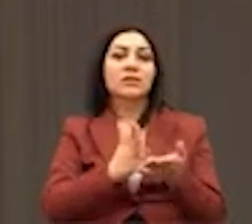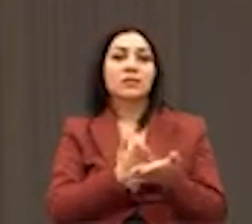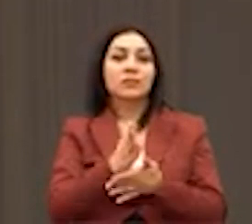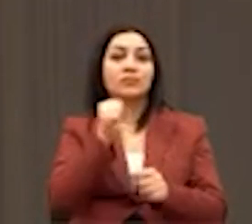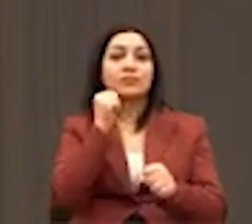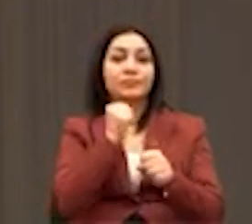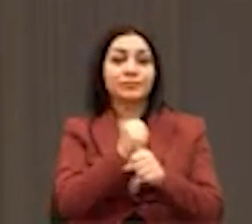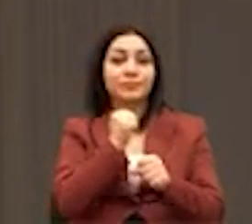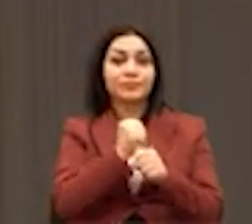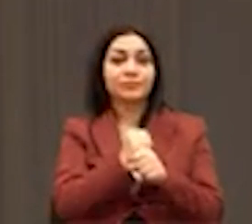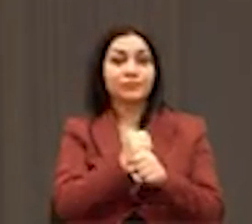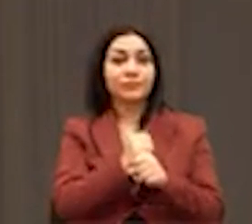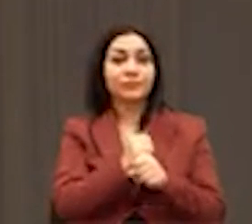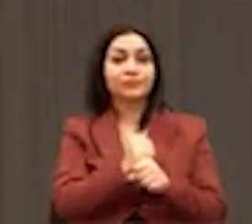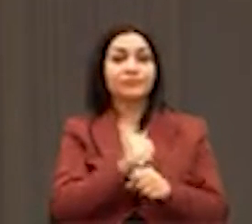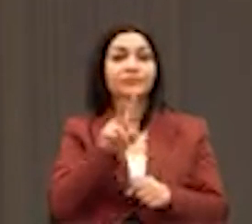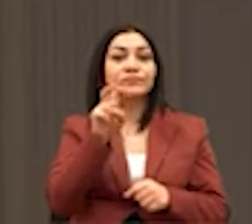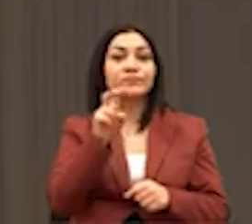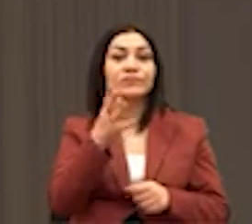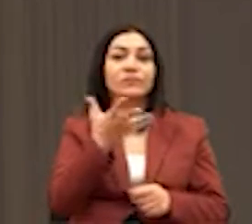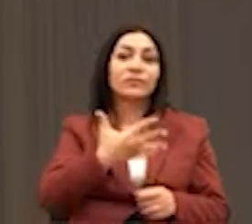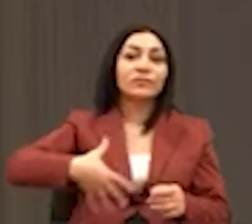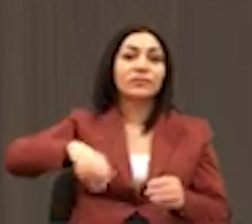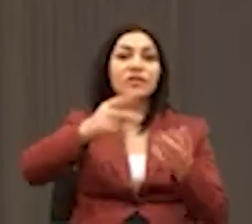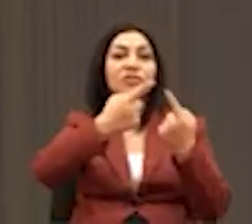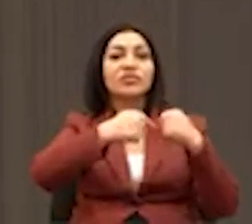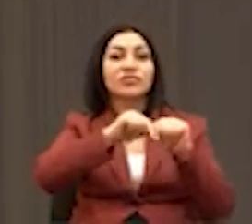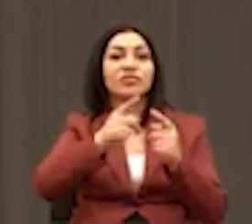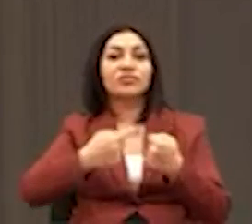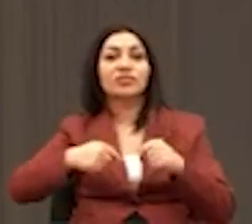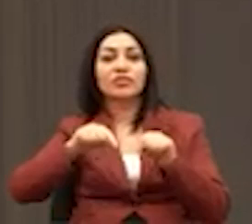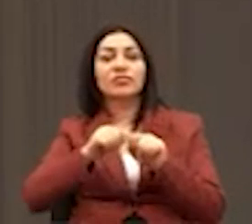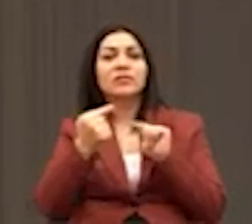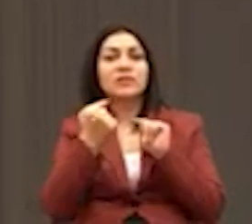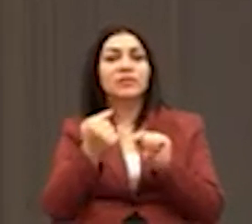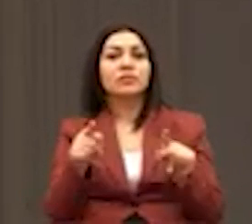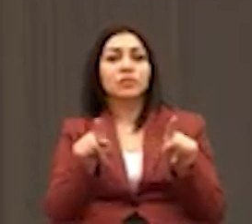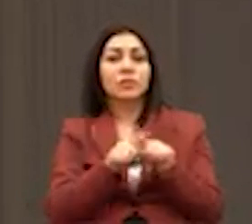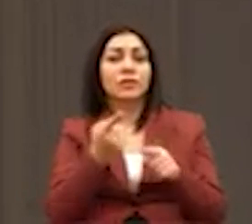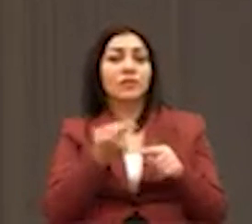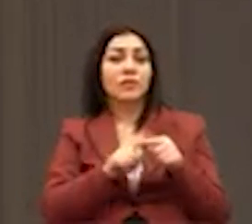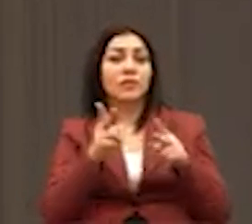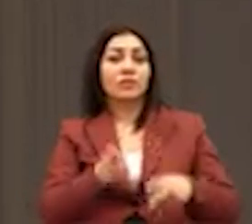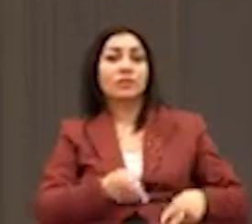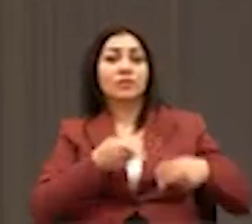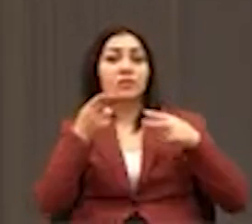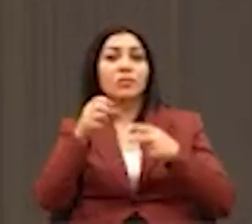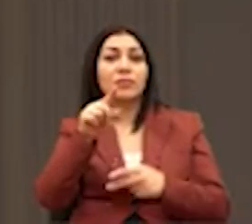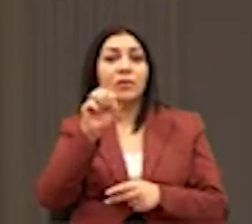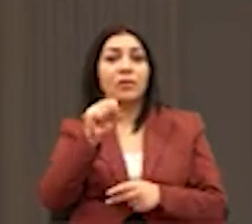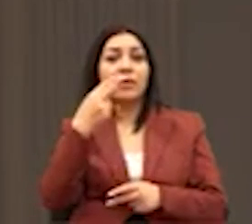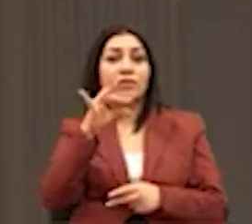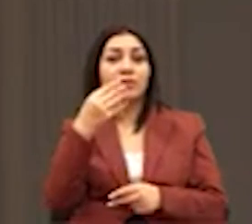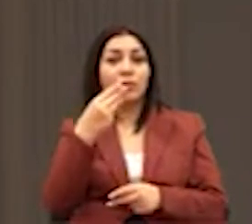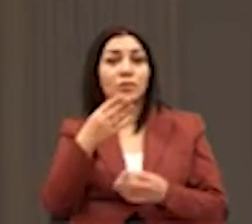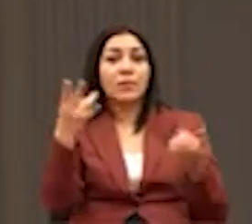նաև Լղիմի բոլոր շրջանների նկատմամբ, որպիսի դու գնայիր Հադրութ, պետք է